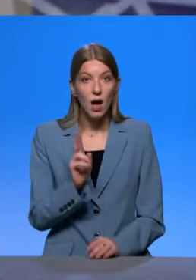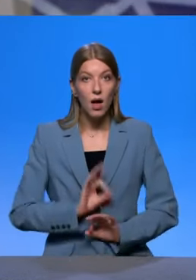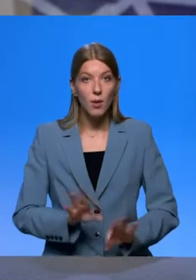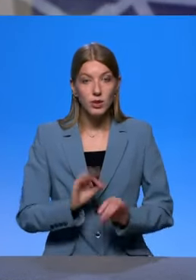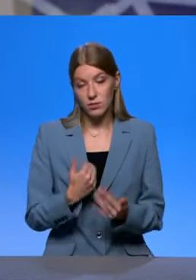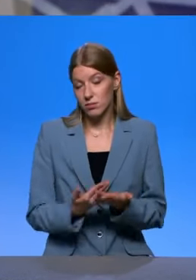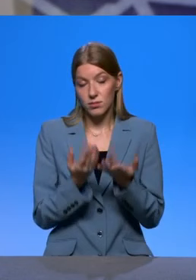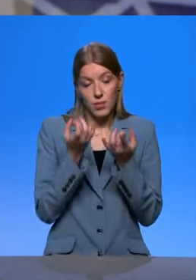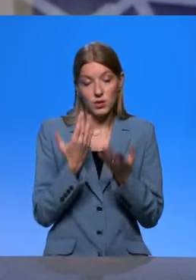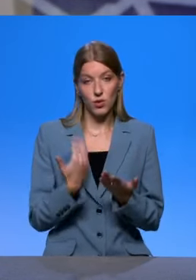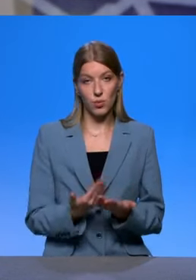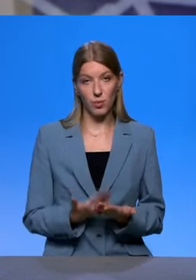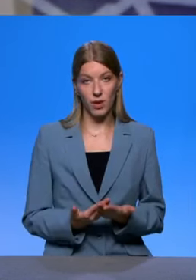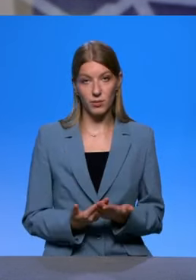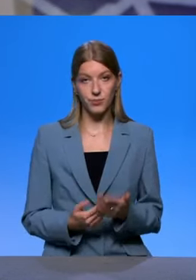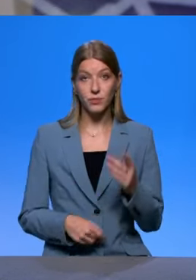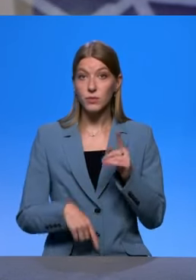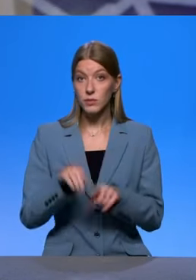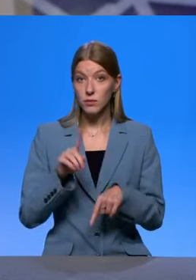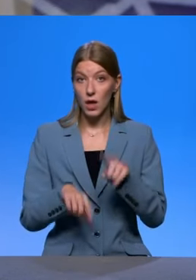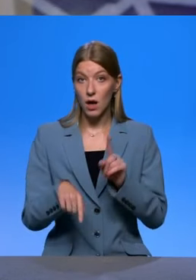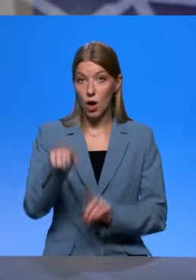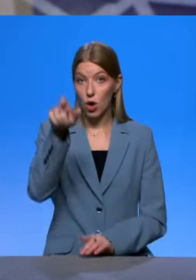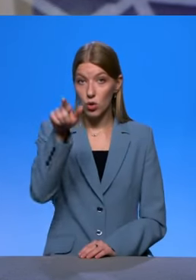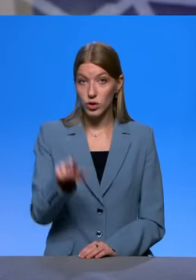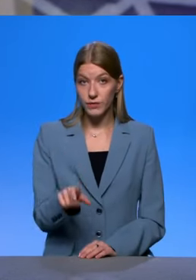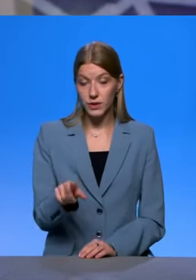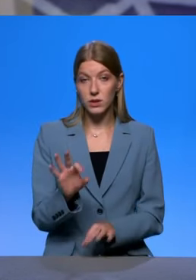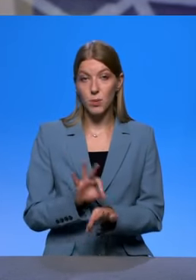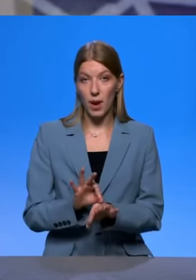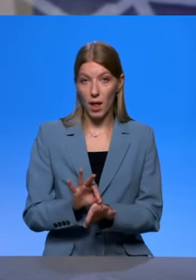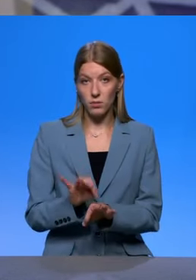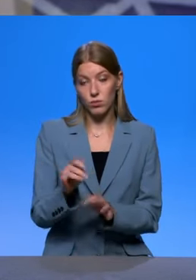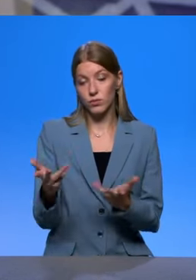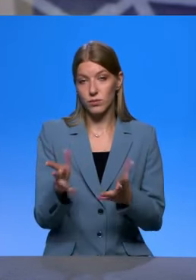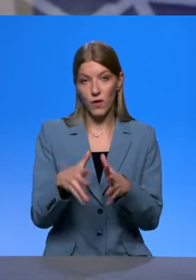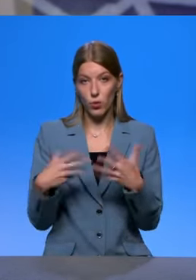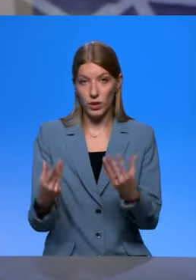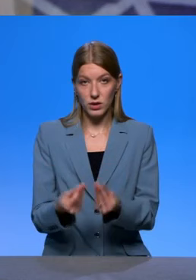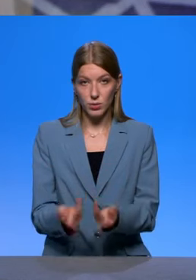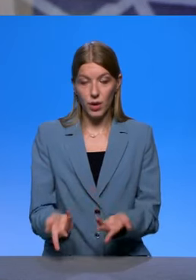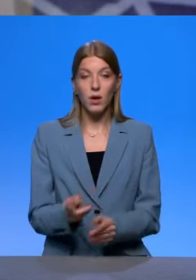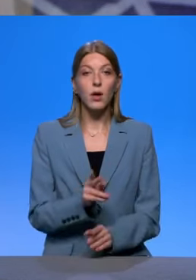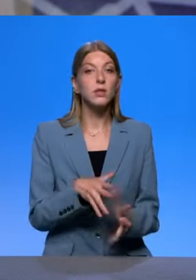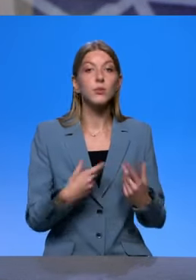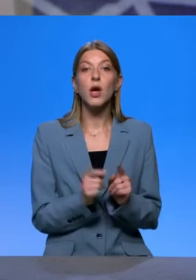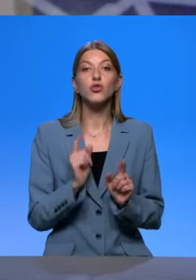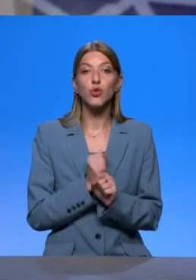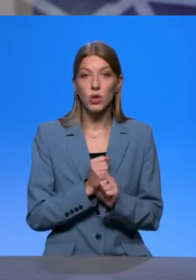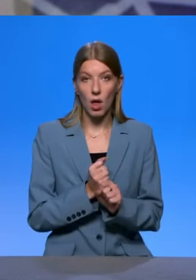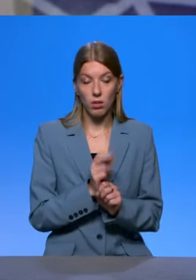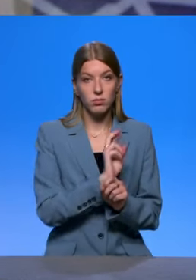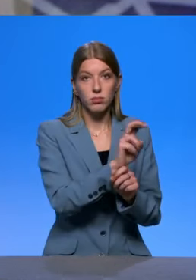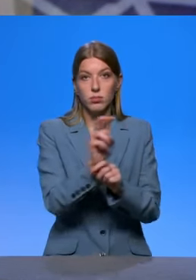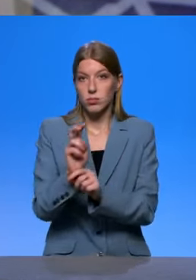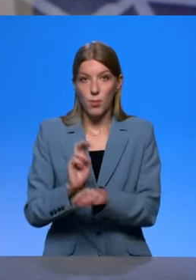пример. Родственник заболел, да, в какой-то семье. Чем занимается семья? Она бежит к врачам.